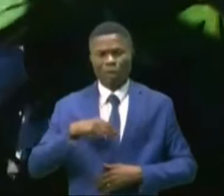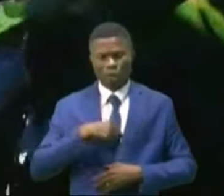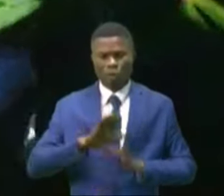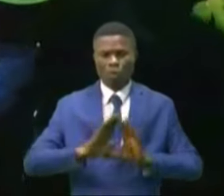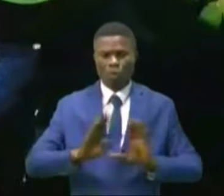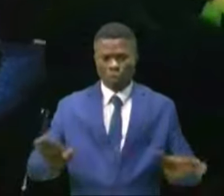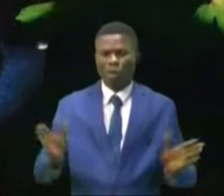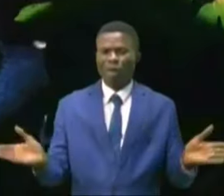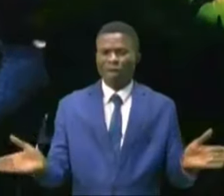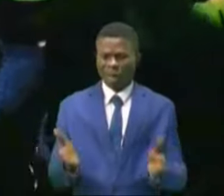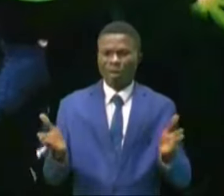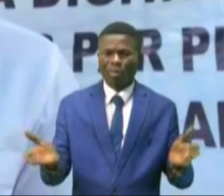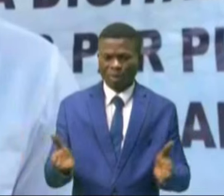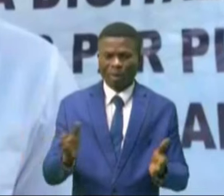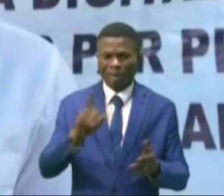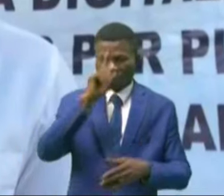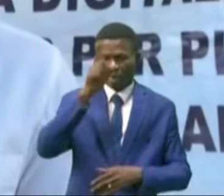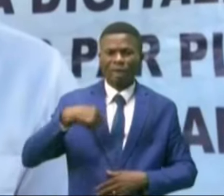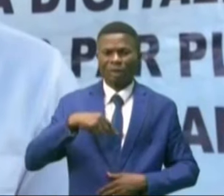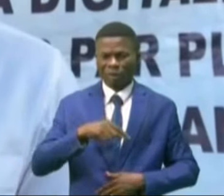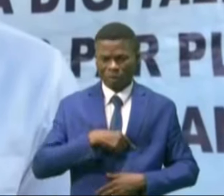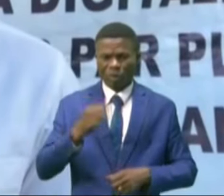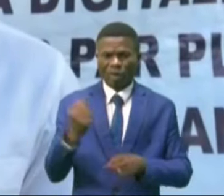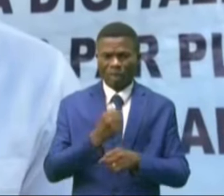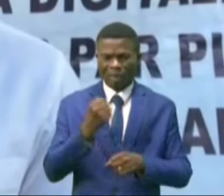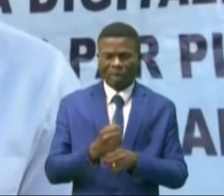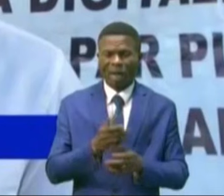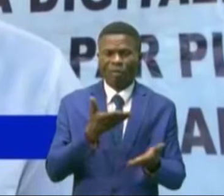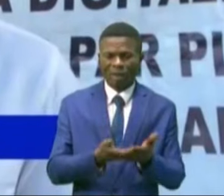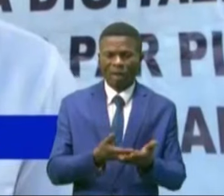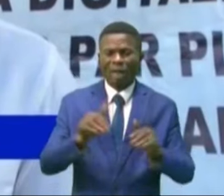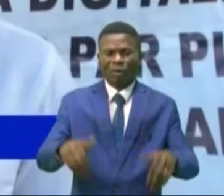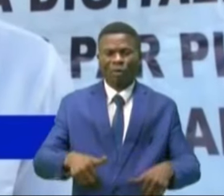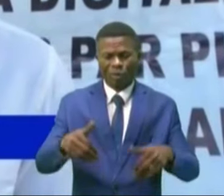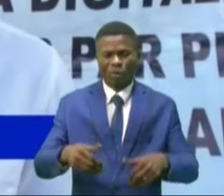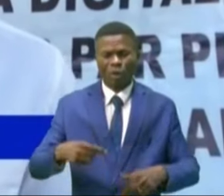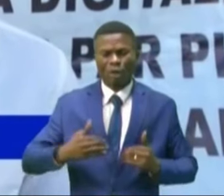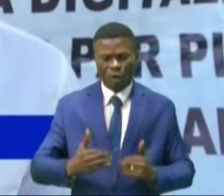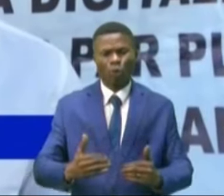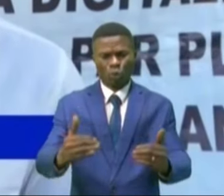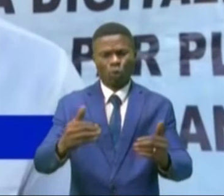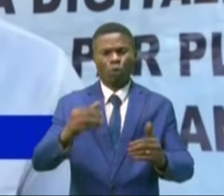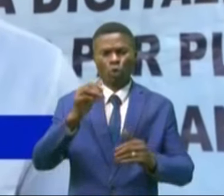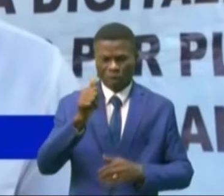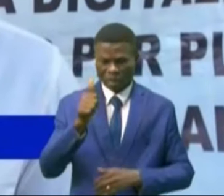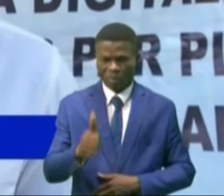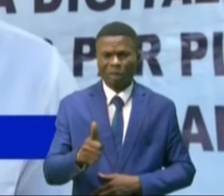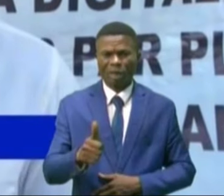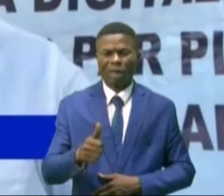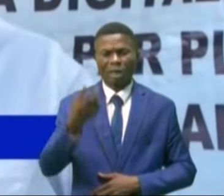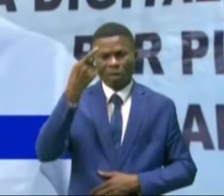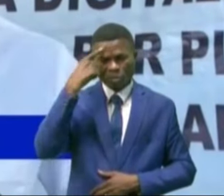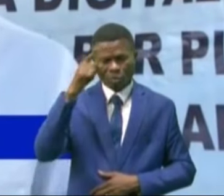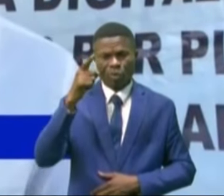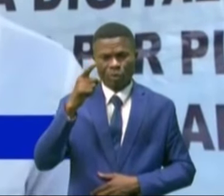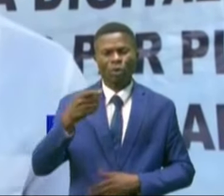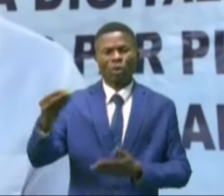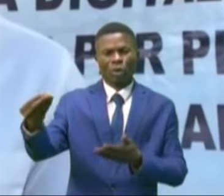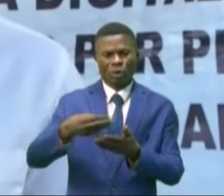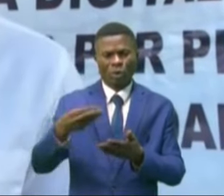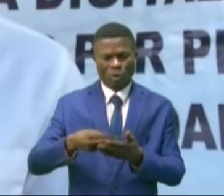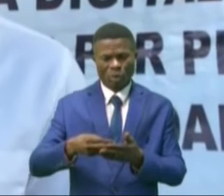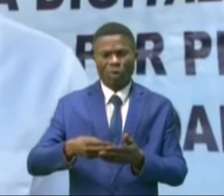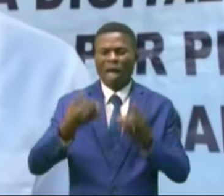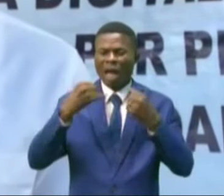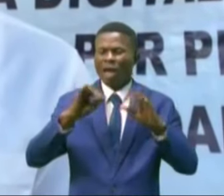ou renforcer les capacités des services étatiques de manière à ce qu'ils puissent continuer à récolter ou à collecter